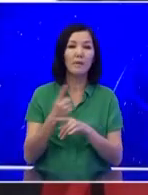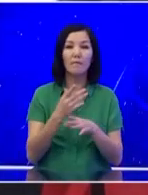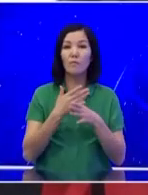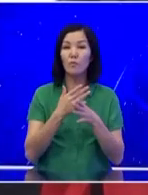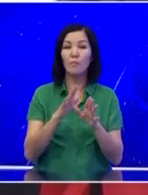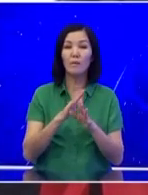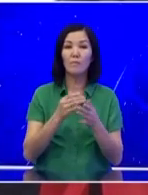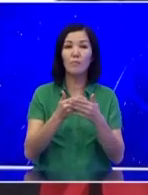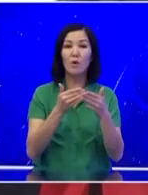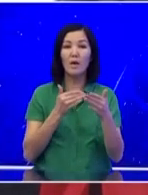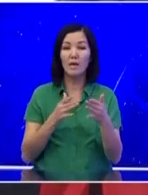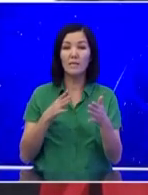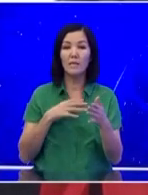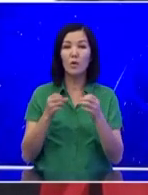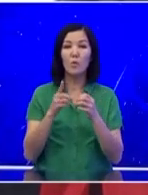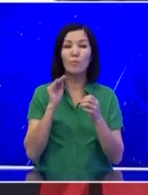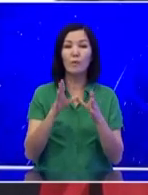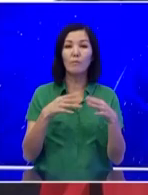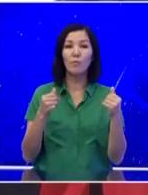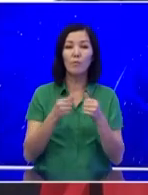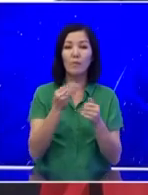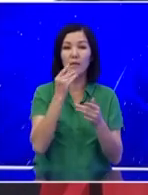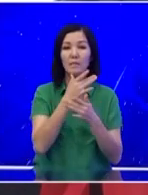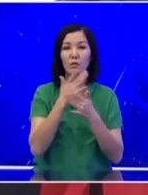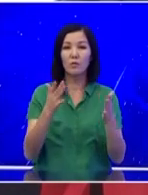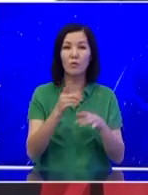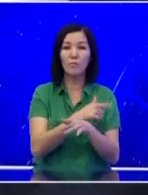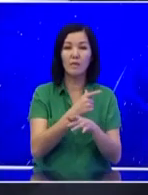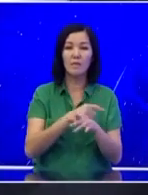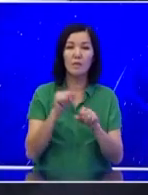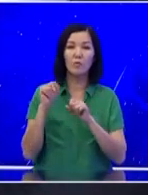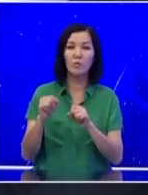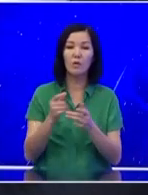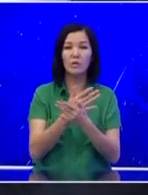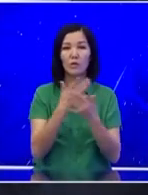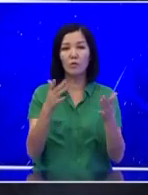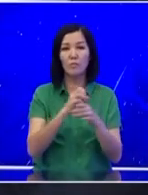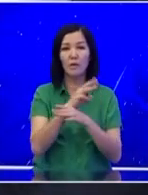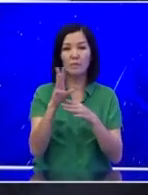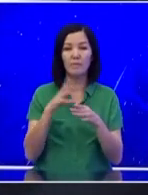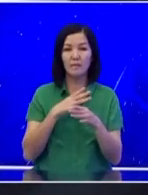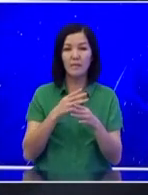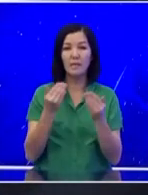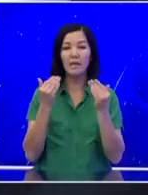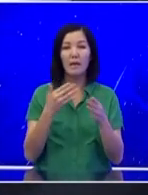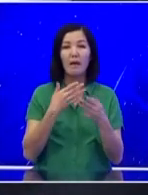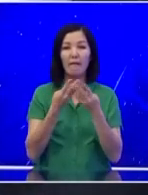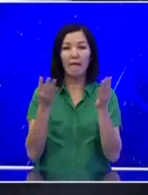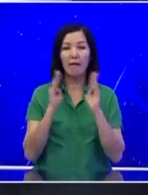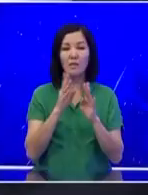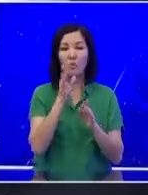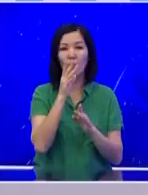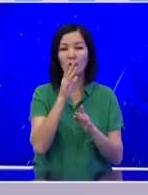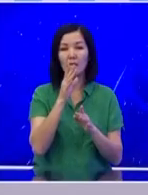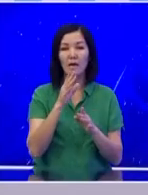емес. Бұған дейін елдегі 11 мың отбасына азық-түлік және медициналық қорғаныш құралдарымен қамтамасыз еткен. Ал карантин кезеңінде